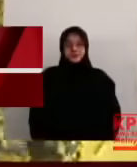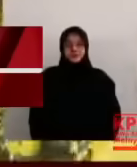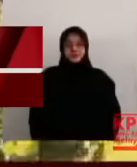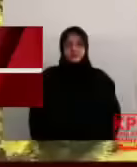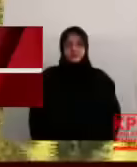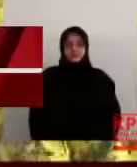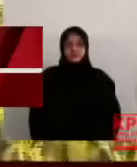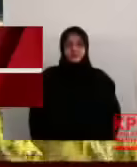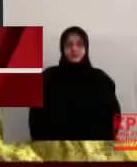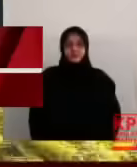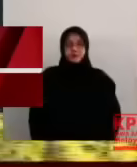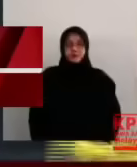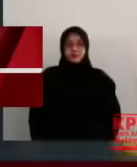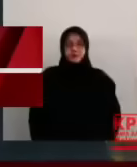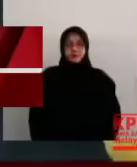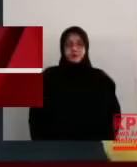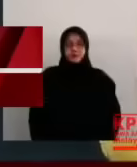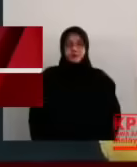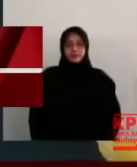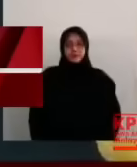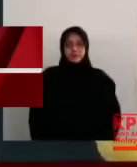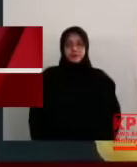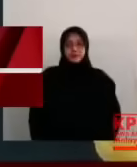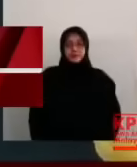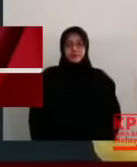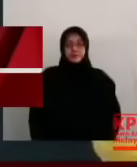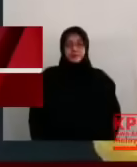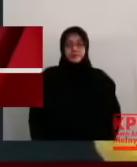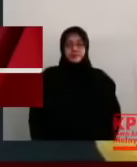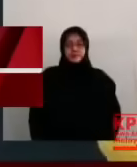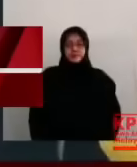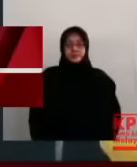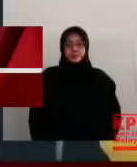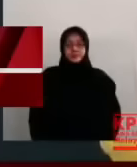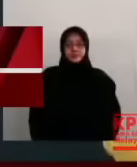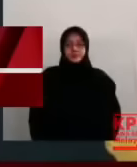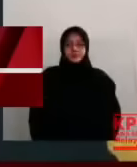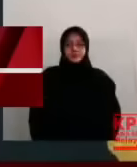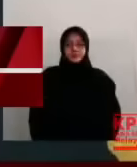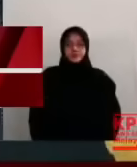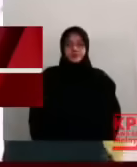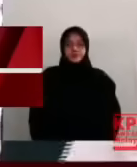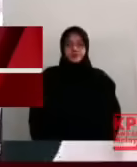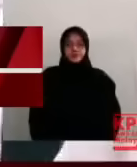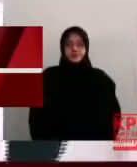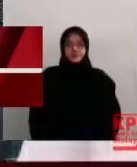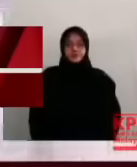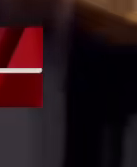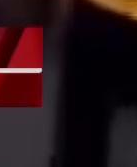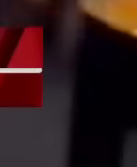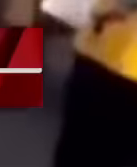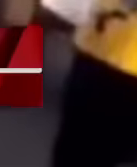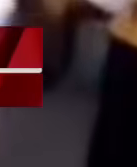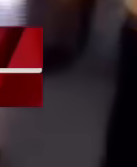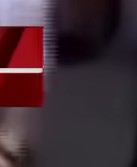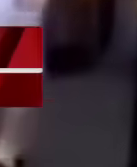Erwan Setiawan saat ini kondisinya kedua calon tersebut berada di dalam KPU jaobar Sampai